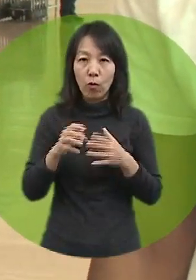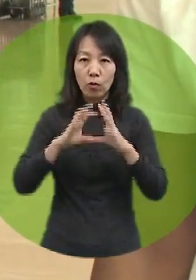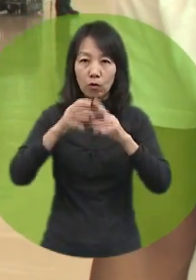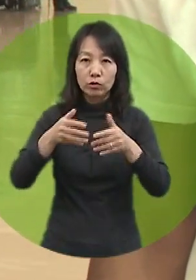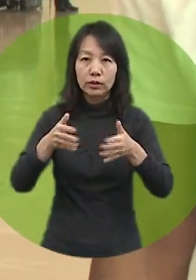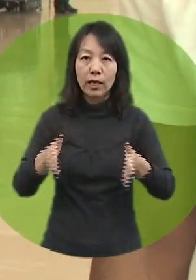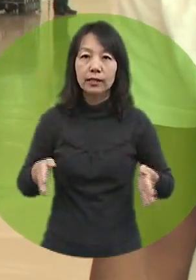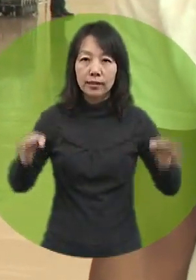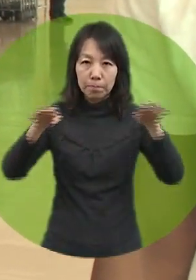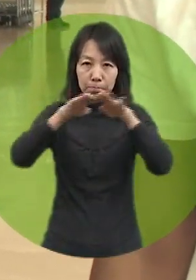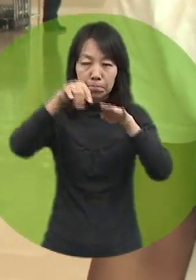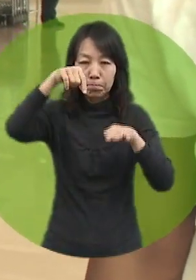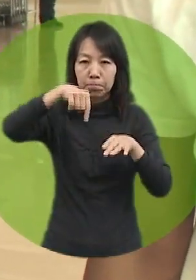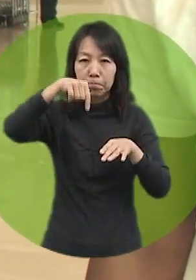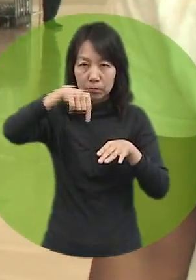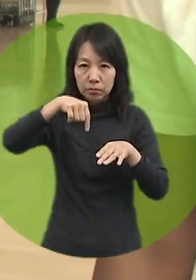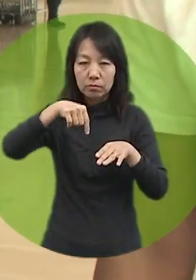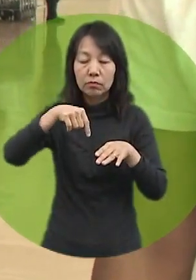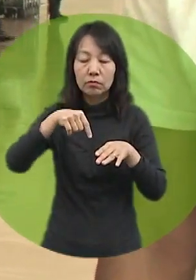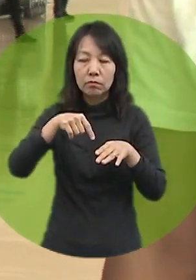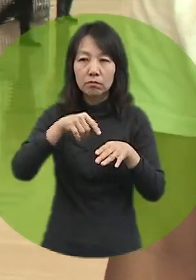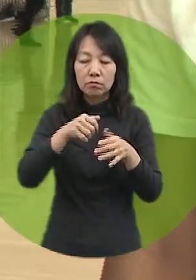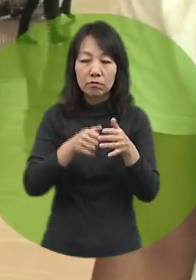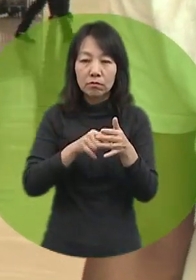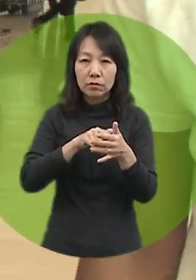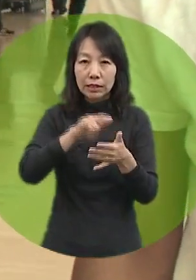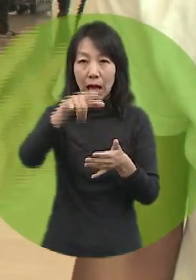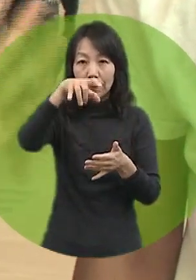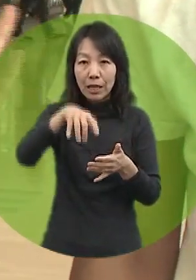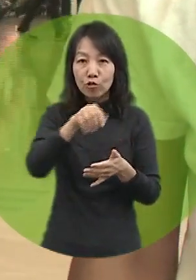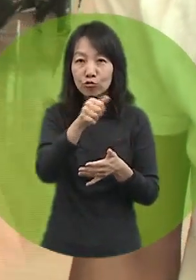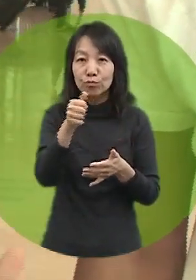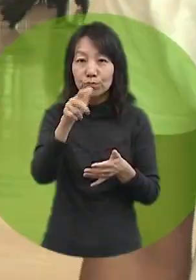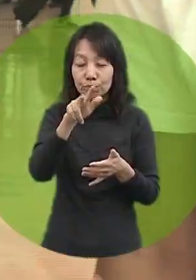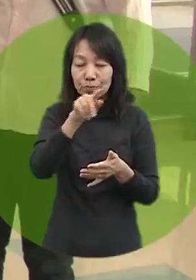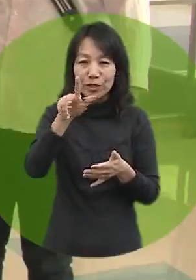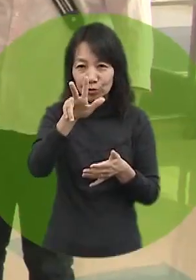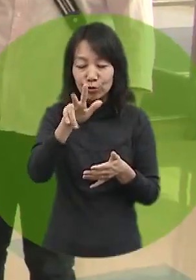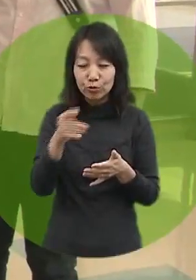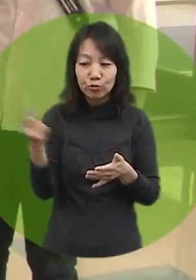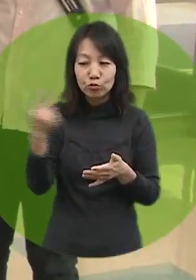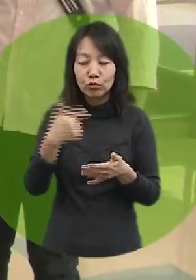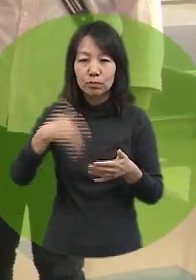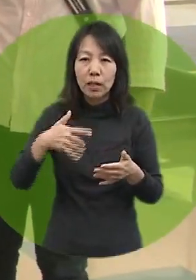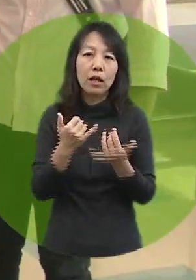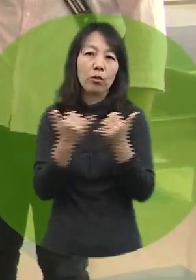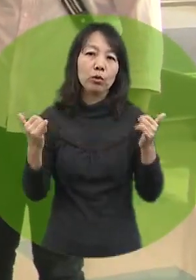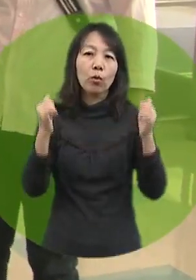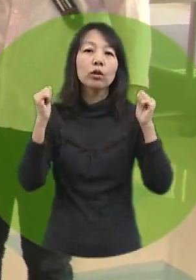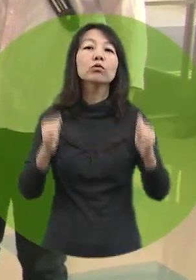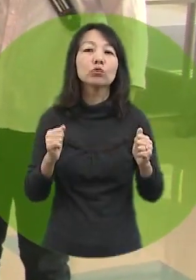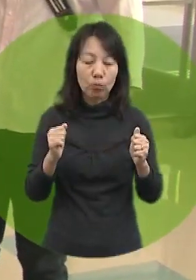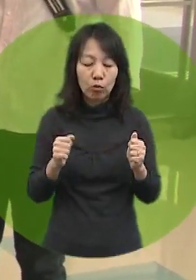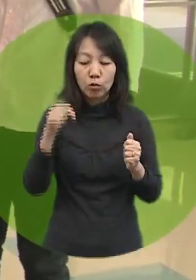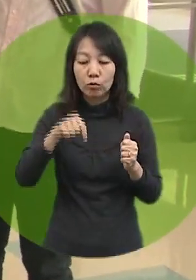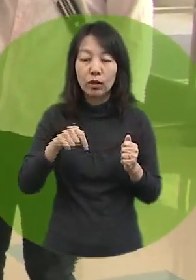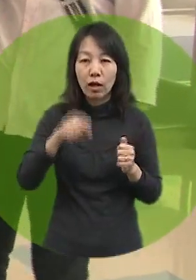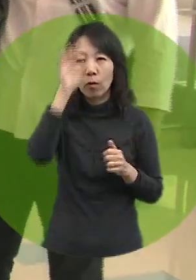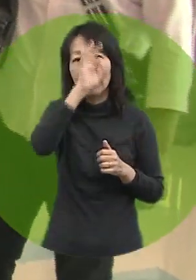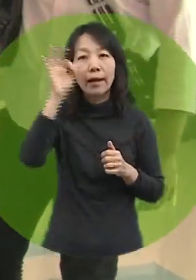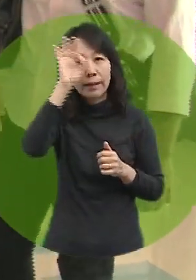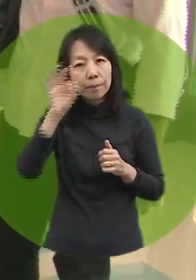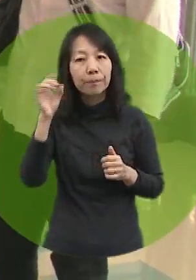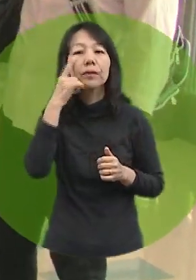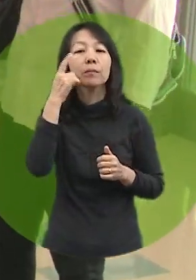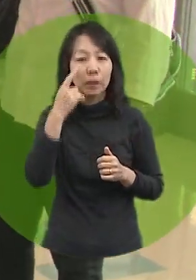ターミナルビルを訪れたことがないという県民の方も多くいらっしゃると思いますので、早速施設内を探検しましょう。 いい